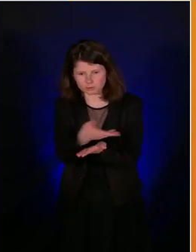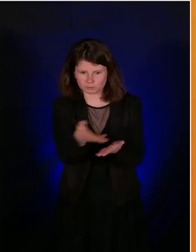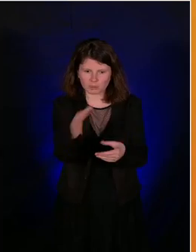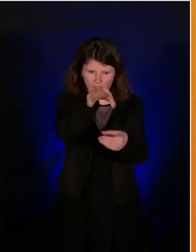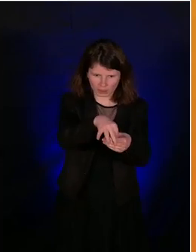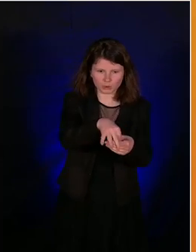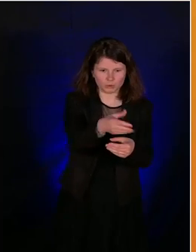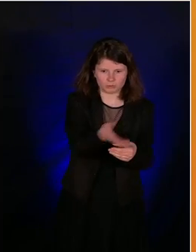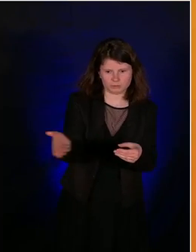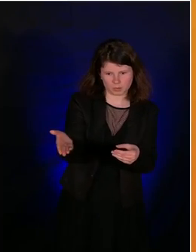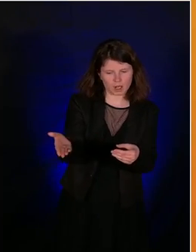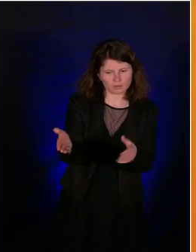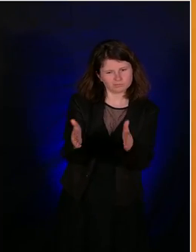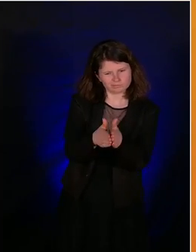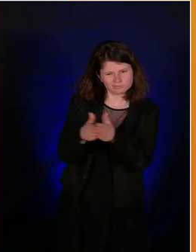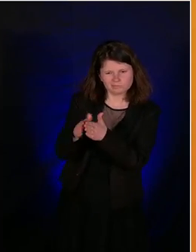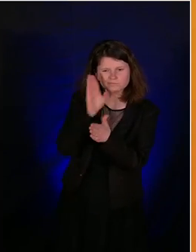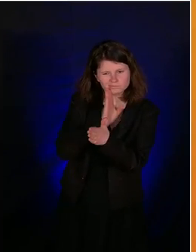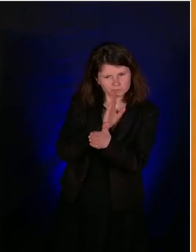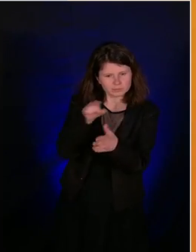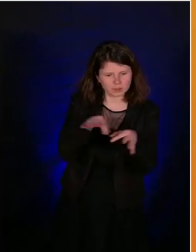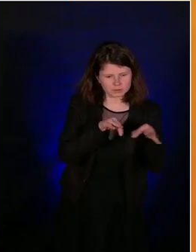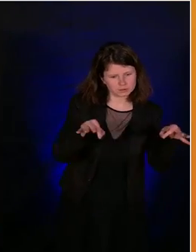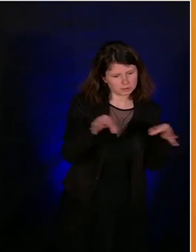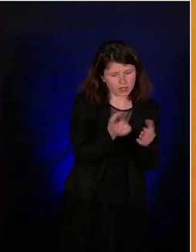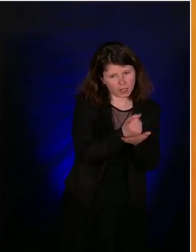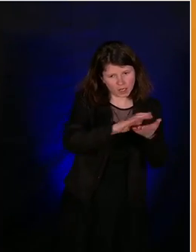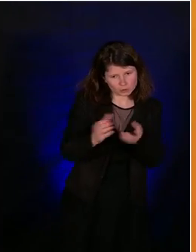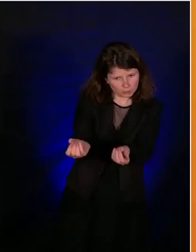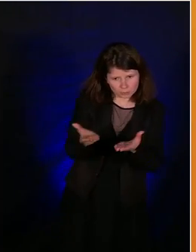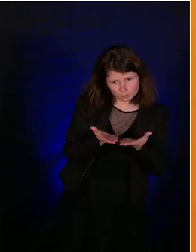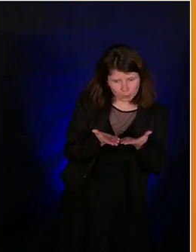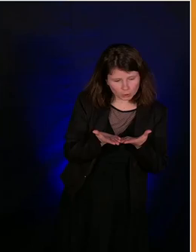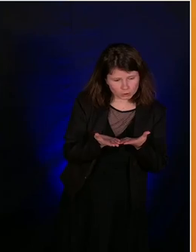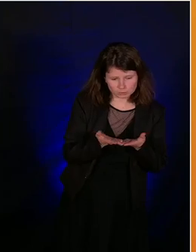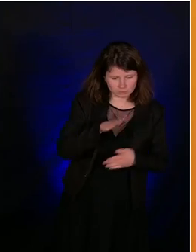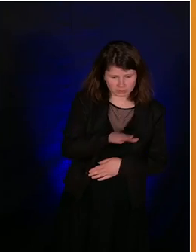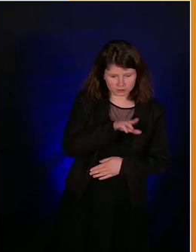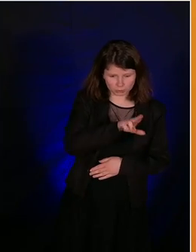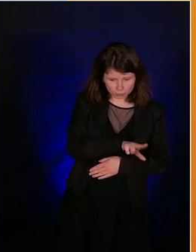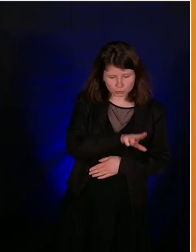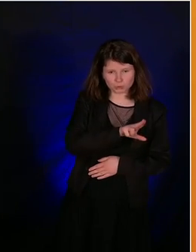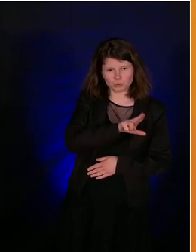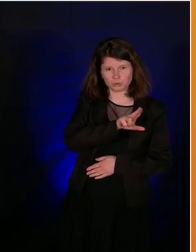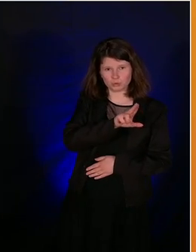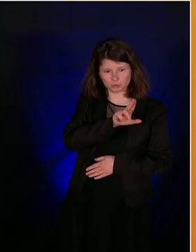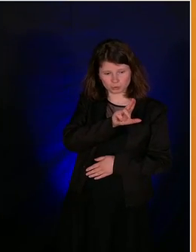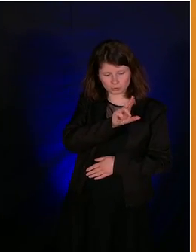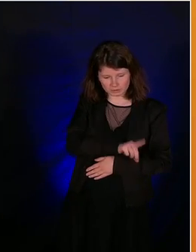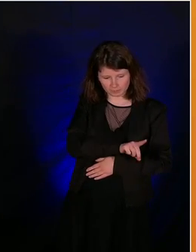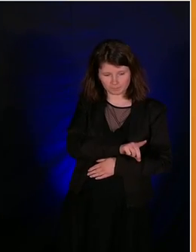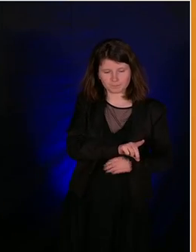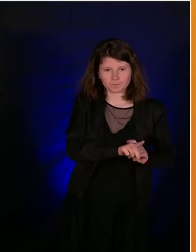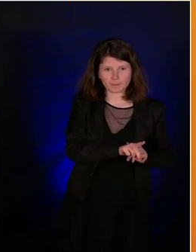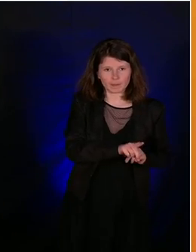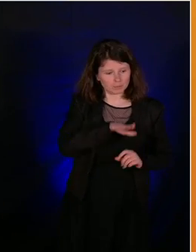solution d'hébergement gracieux pour mettre à la disposition des Unions Départementales des Unions Locales CGT des locaux adaptés à leur